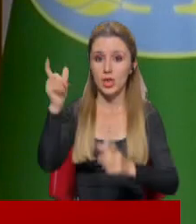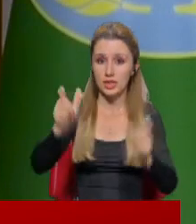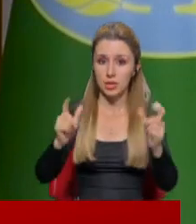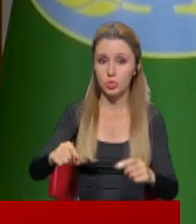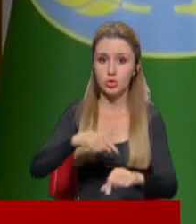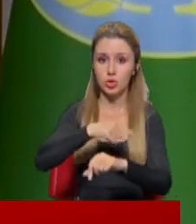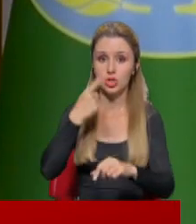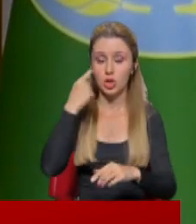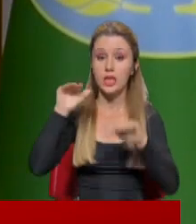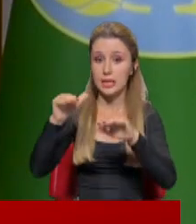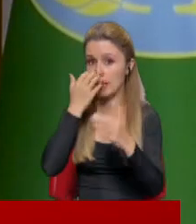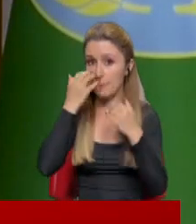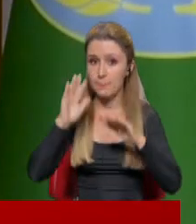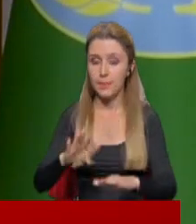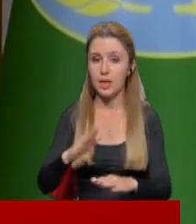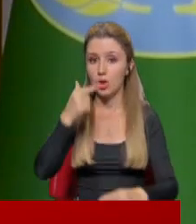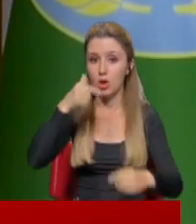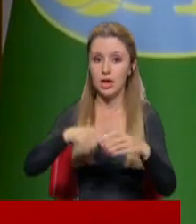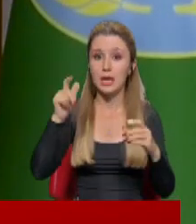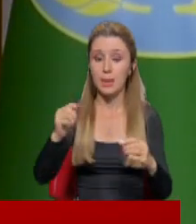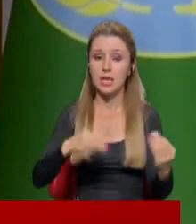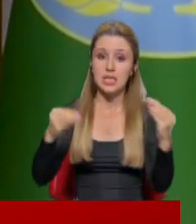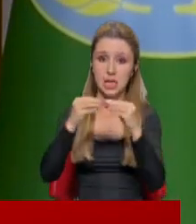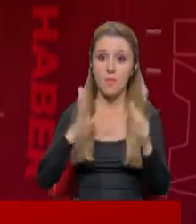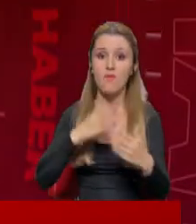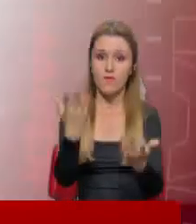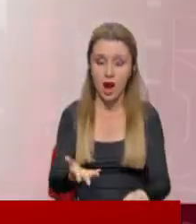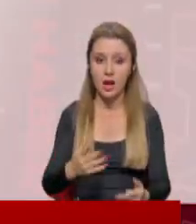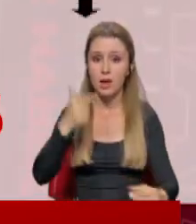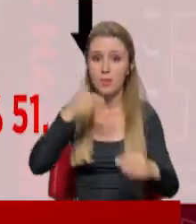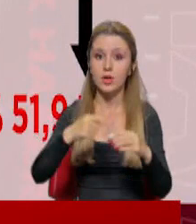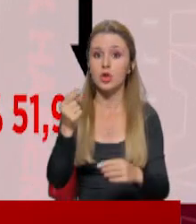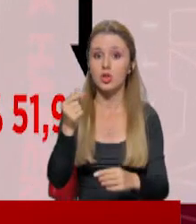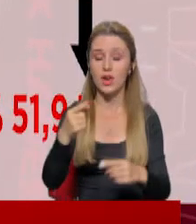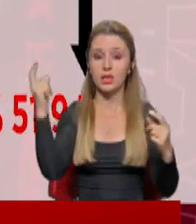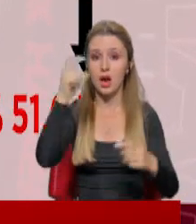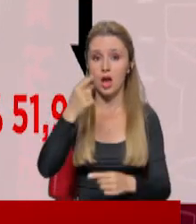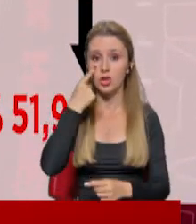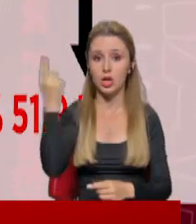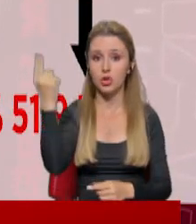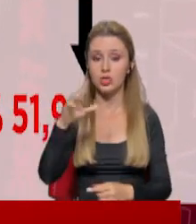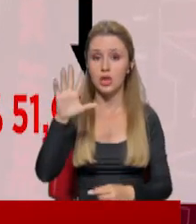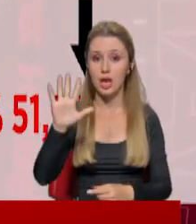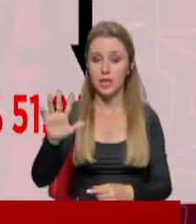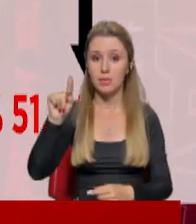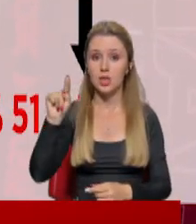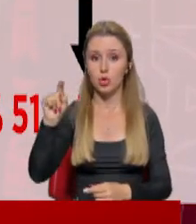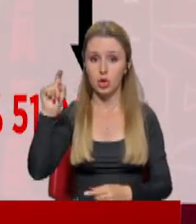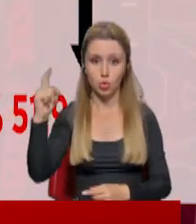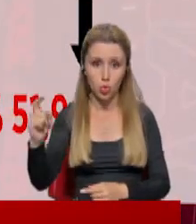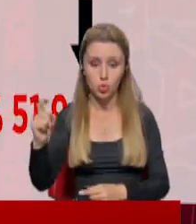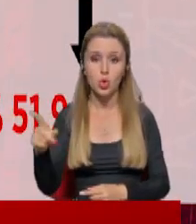destek Beklerken mazotla yapılan zamla karşılaştı mazot fiyatı aylık olarak %51,9